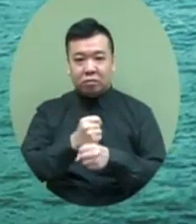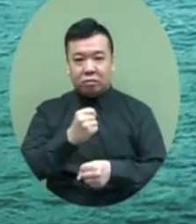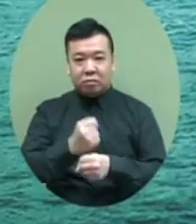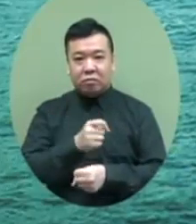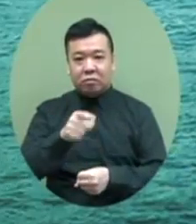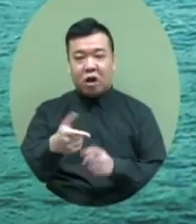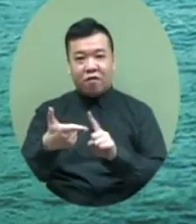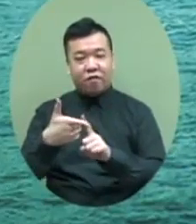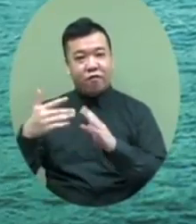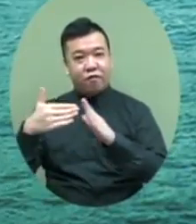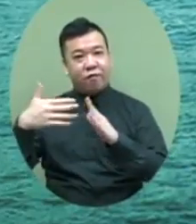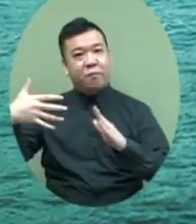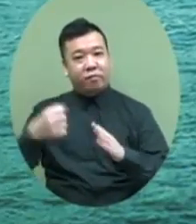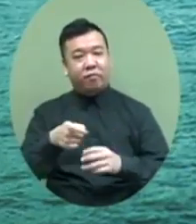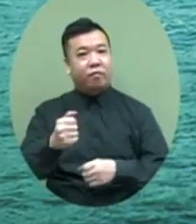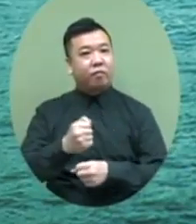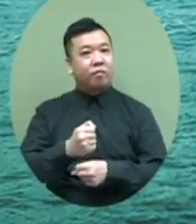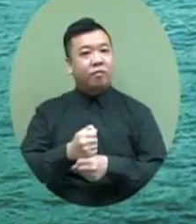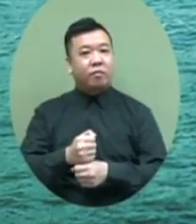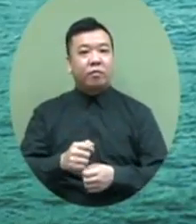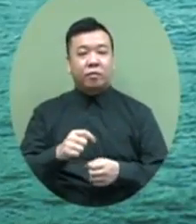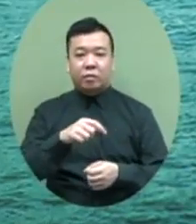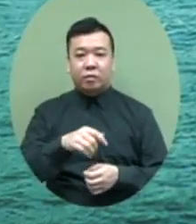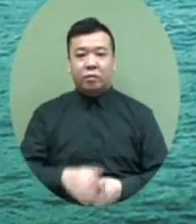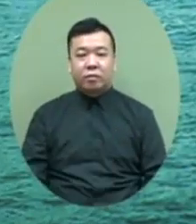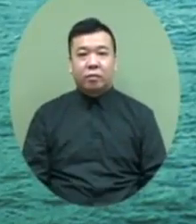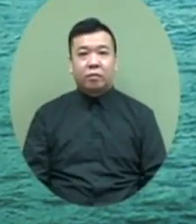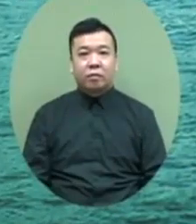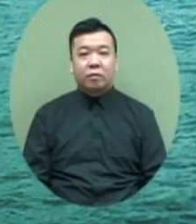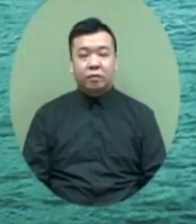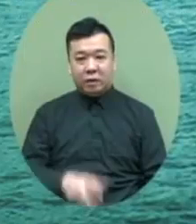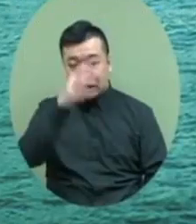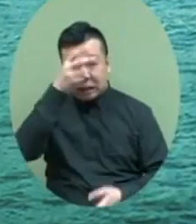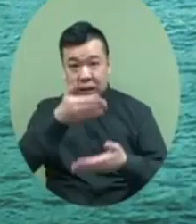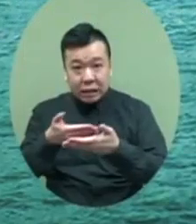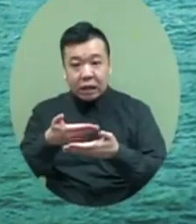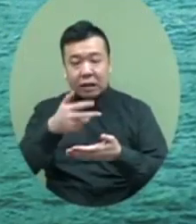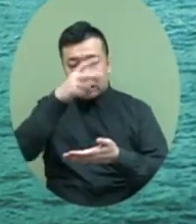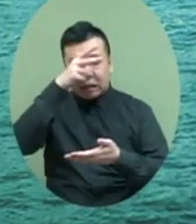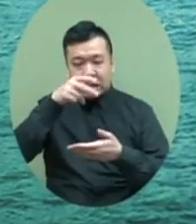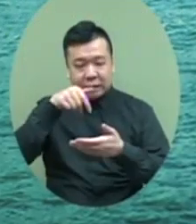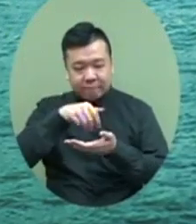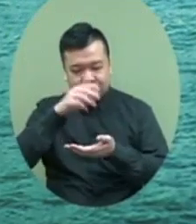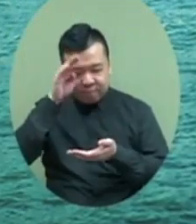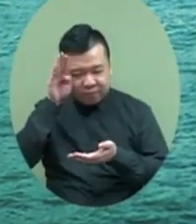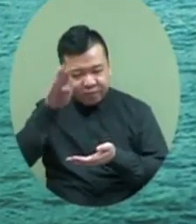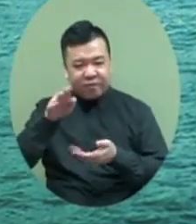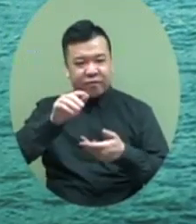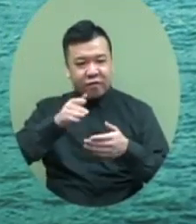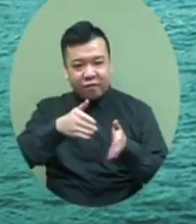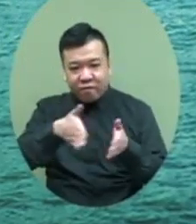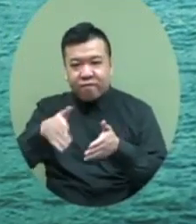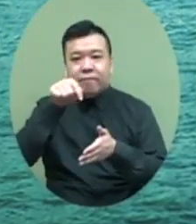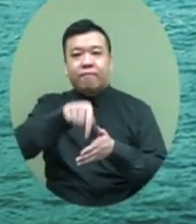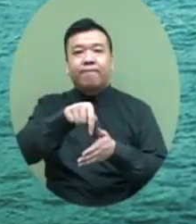他一個副局長的工作，對於在政治和政策的工作呢都有一定